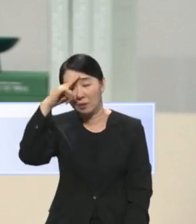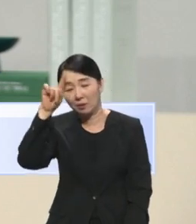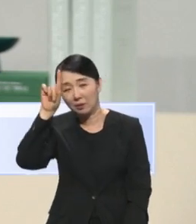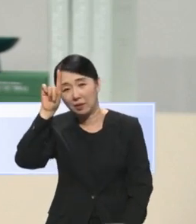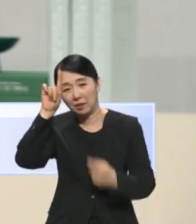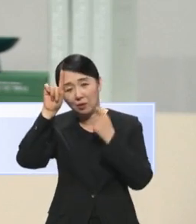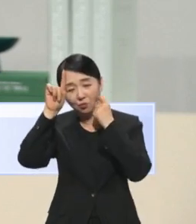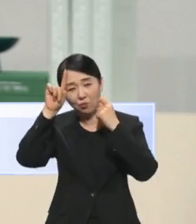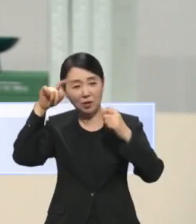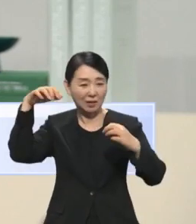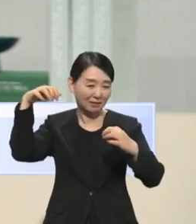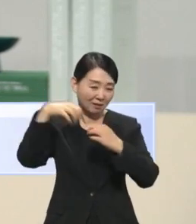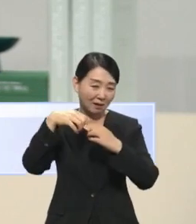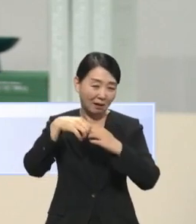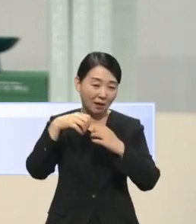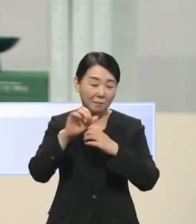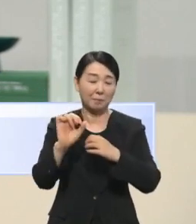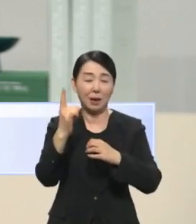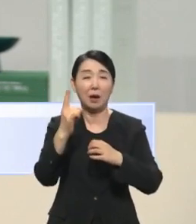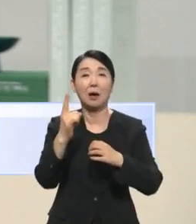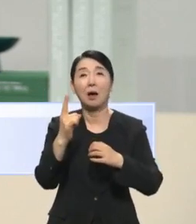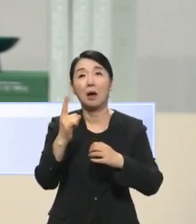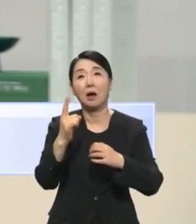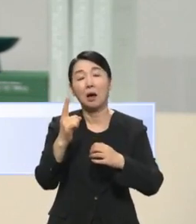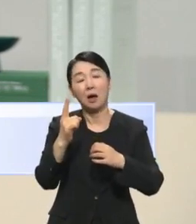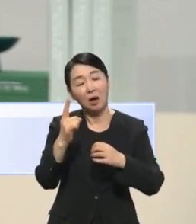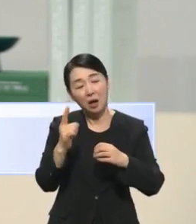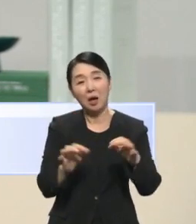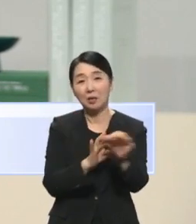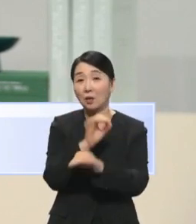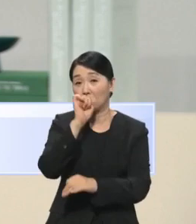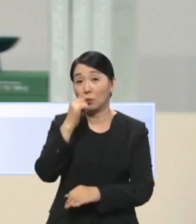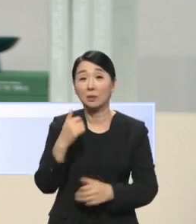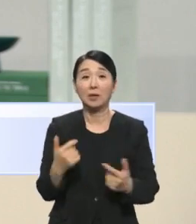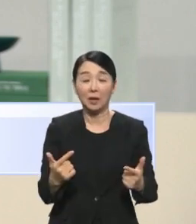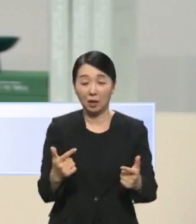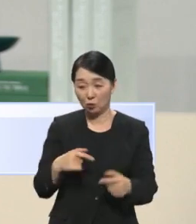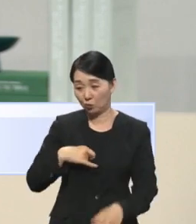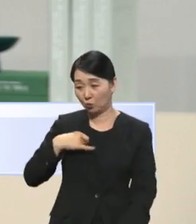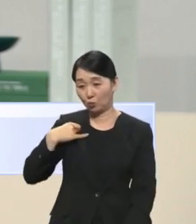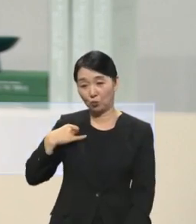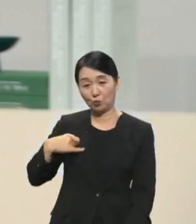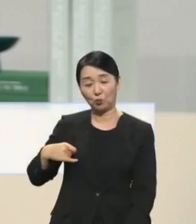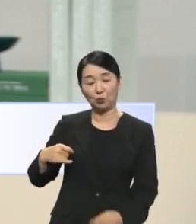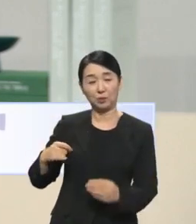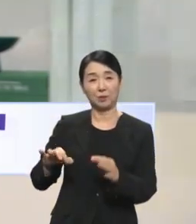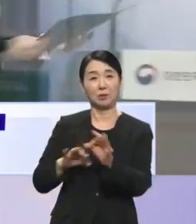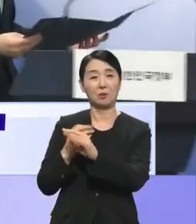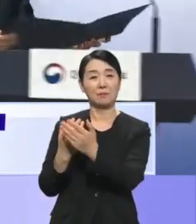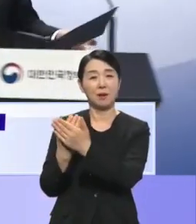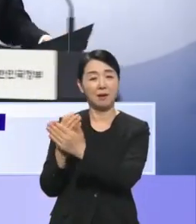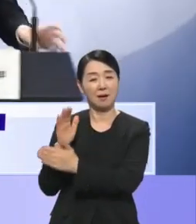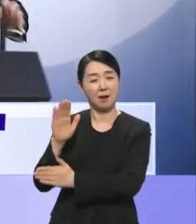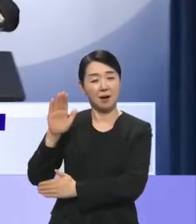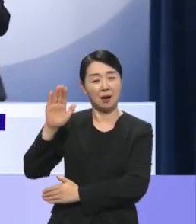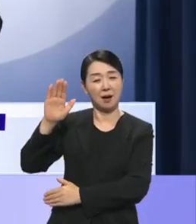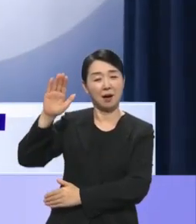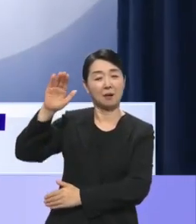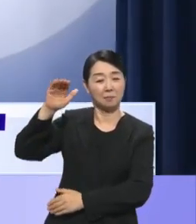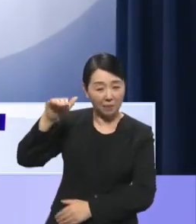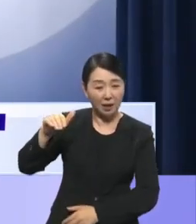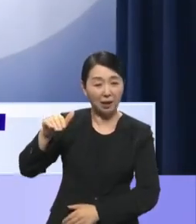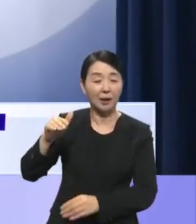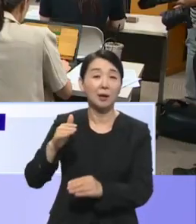세계 경제가 또 영향을 받고 있고 중국도 그 과정에서 고도 성장 유지하다가 지금 침체 국민으로